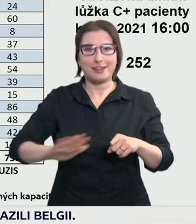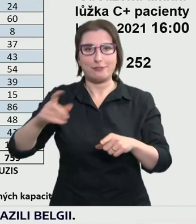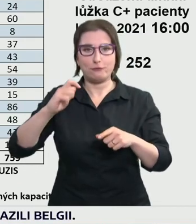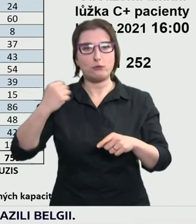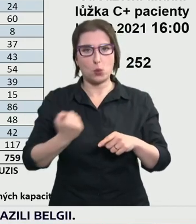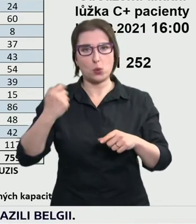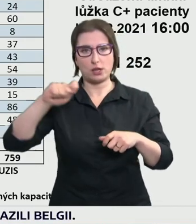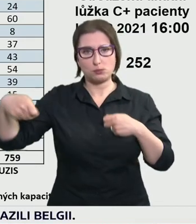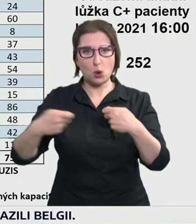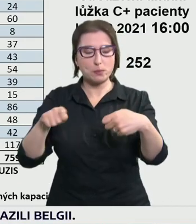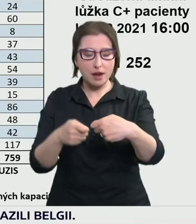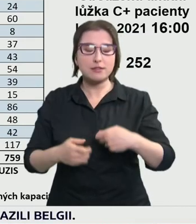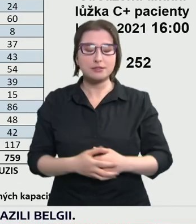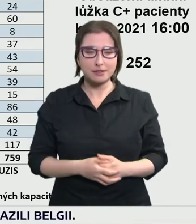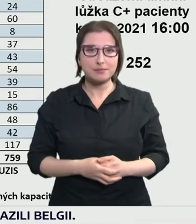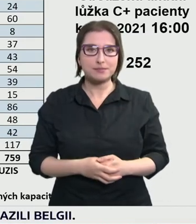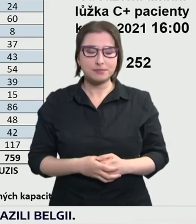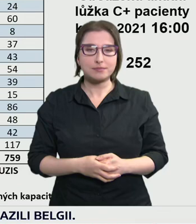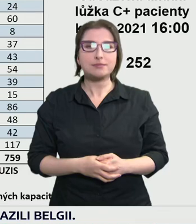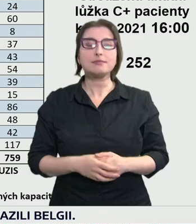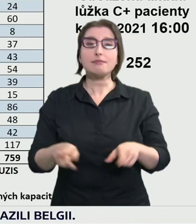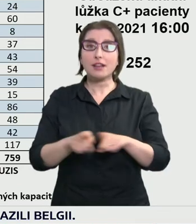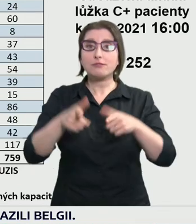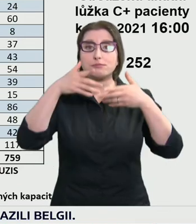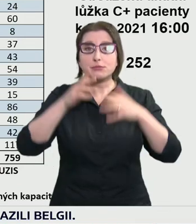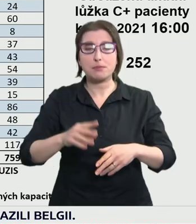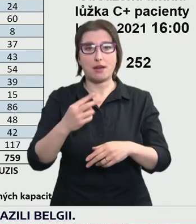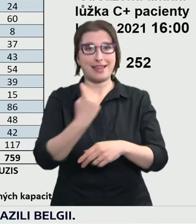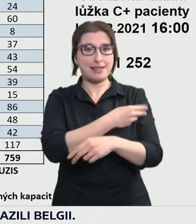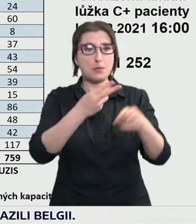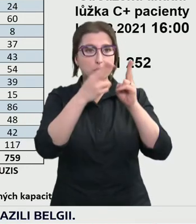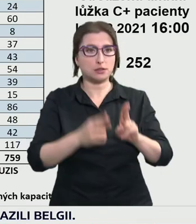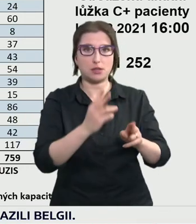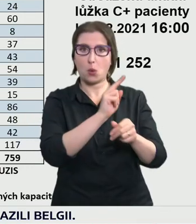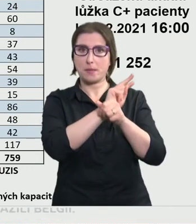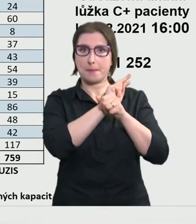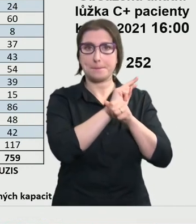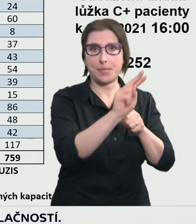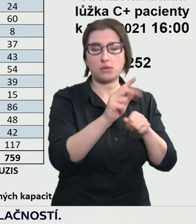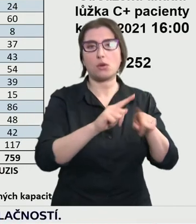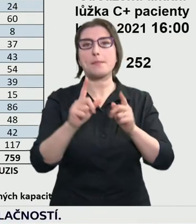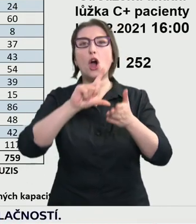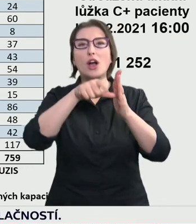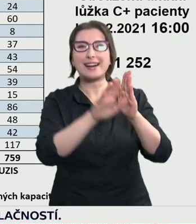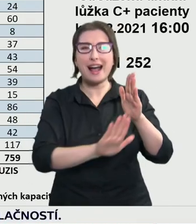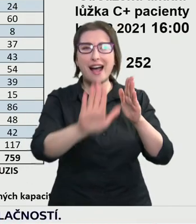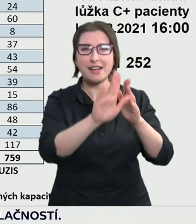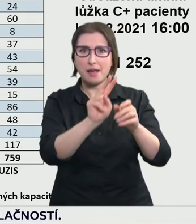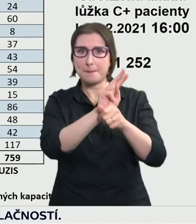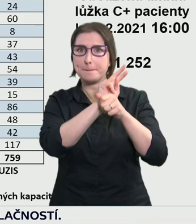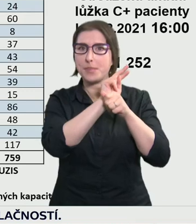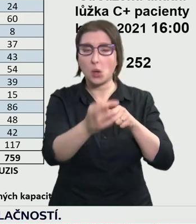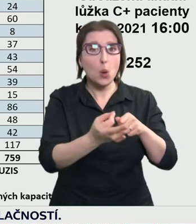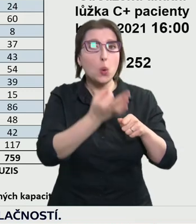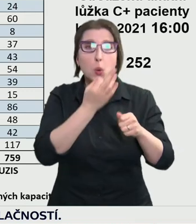Pokud kapacita v jednom zdravotnickém zařízení nebo v jednom kraji se přiblíží svému limitu nebo dosáhne toho stropu a